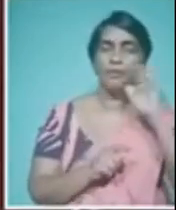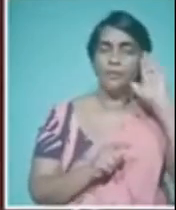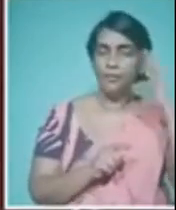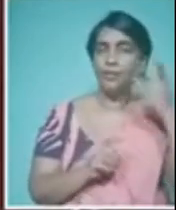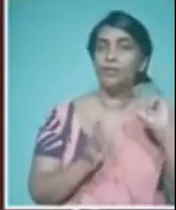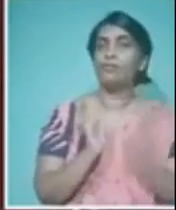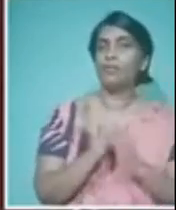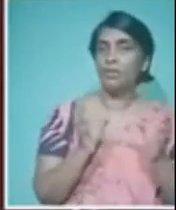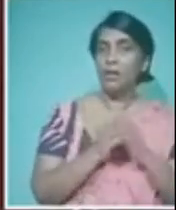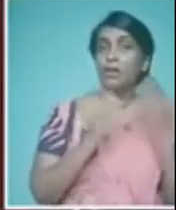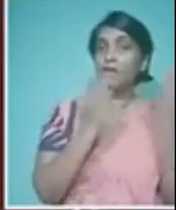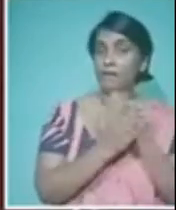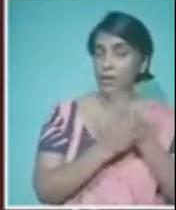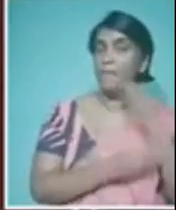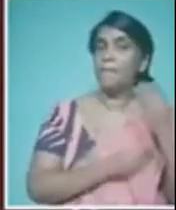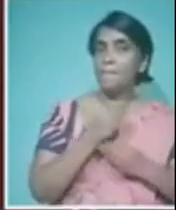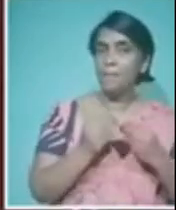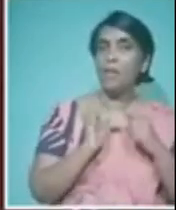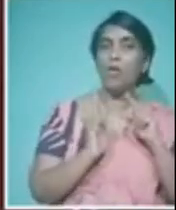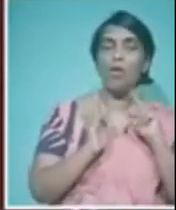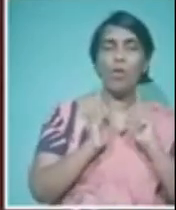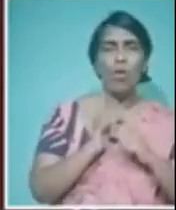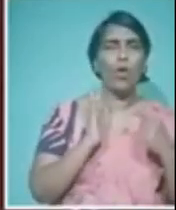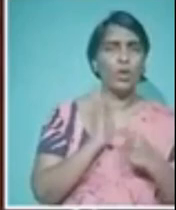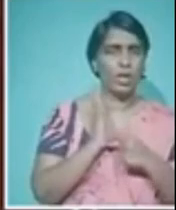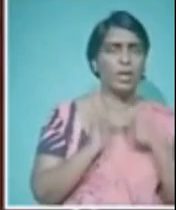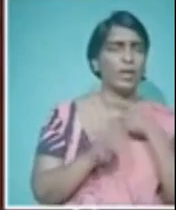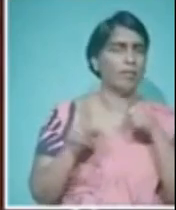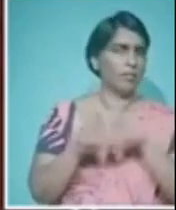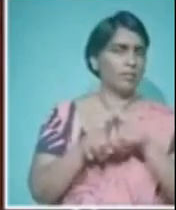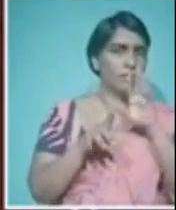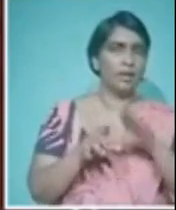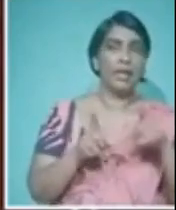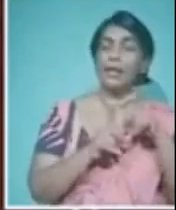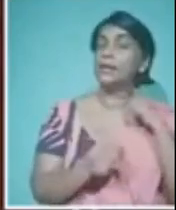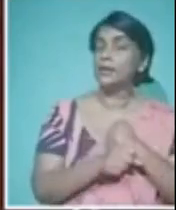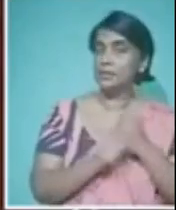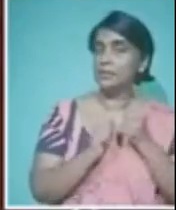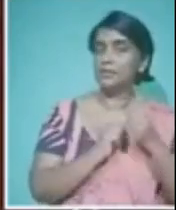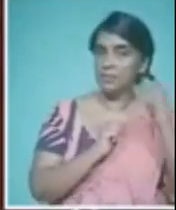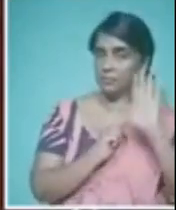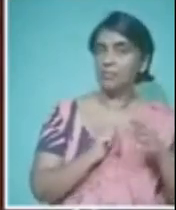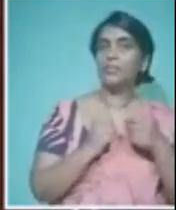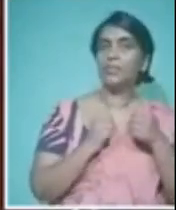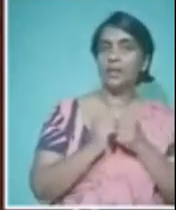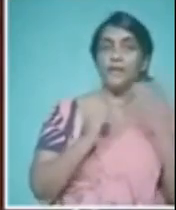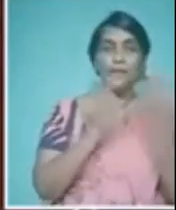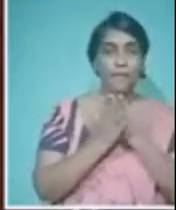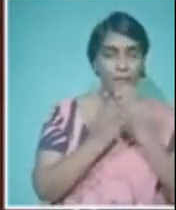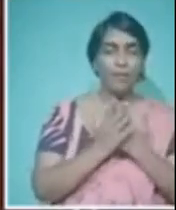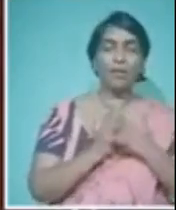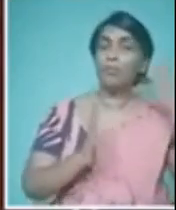කාරක සභාවක් සිනමා කර්මාන්තය OTT platform වගේ දේවල් හරහා මේ ඩිජිටල් කරන්නේ වෙලා තියෙන යුගයක අපේ සිනමා